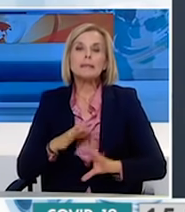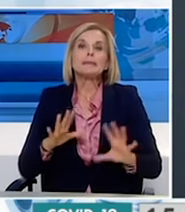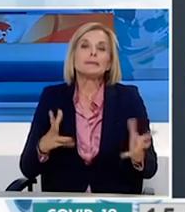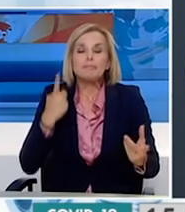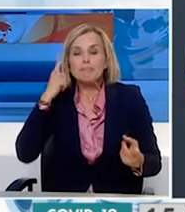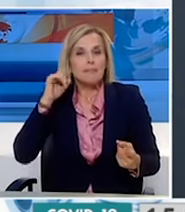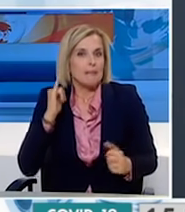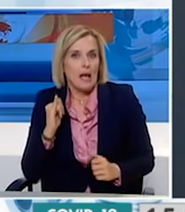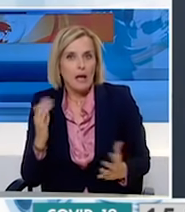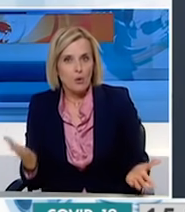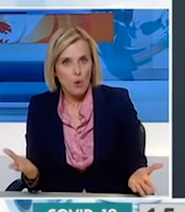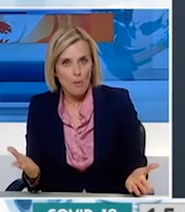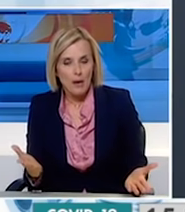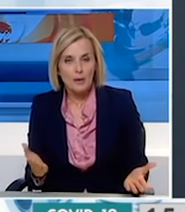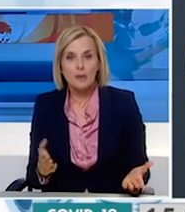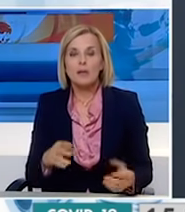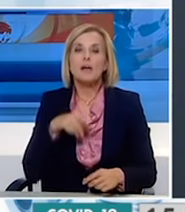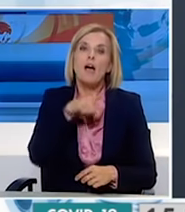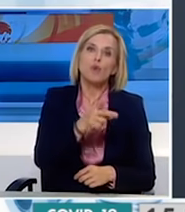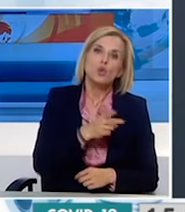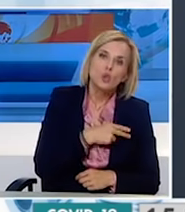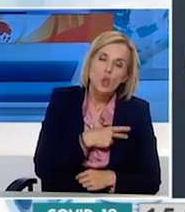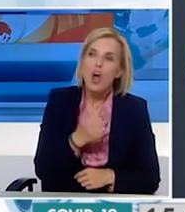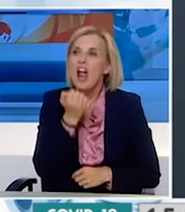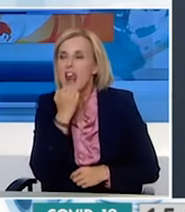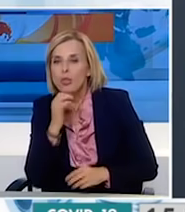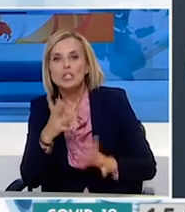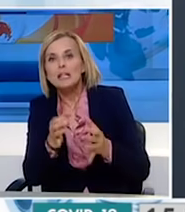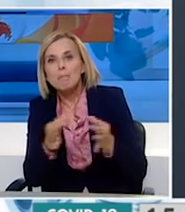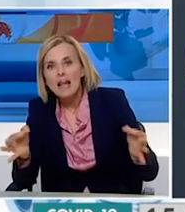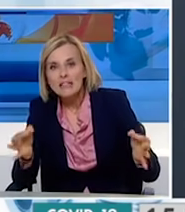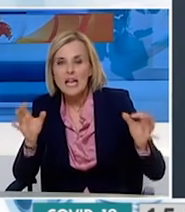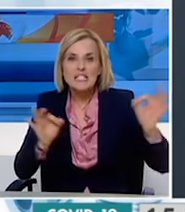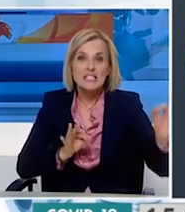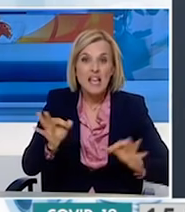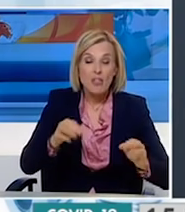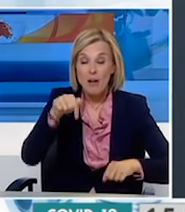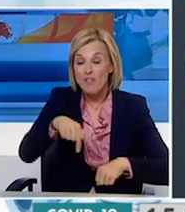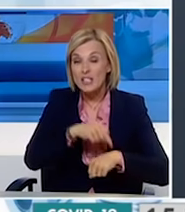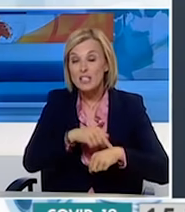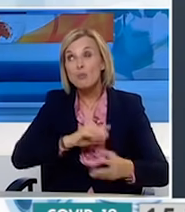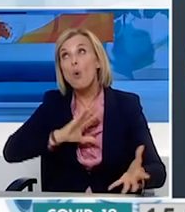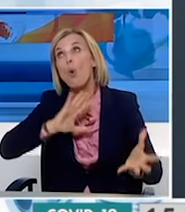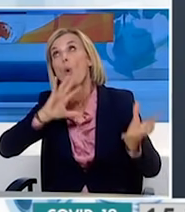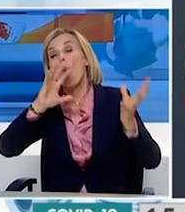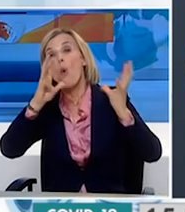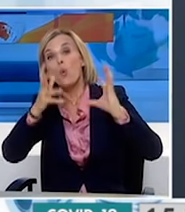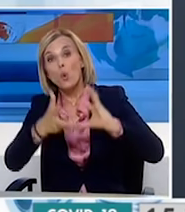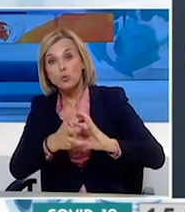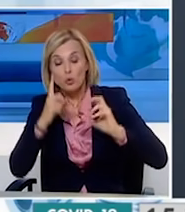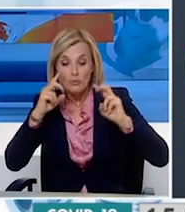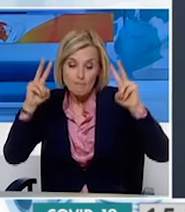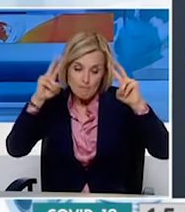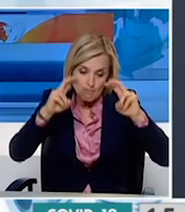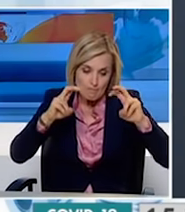κρουσμάτων, και το αν κάποια στρατηγική είναι καλύτερη από την άλλη ή χειρότερη. Όλος ο κόσμος αυτή τη στιγμή εξετάζει τα δεδομένα του και